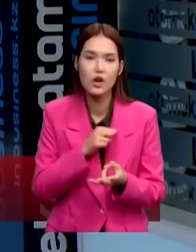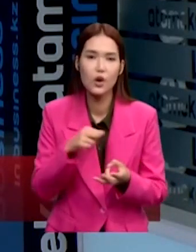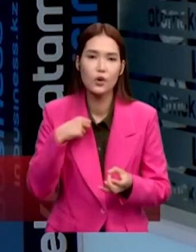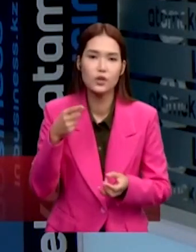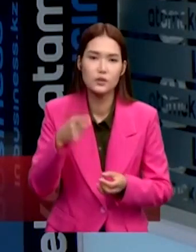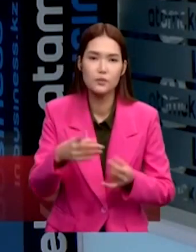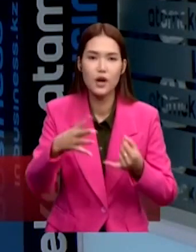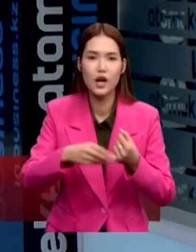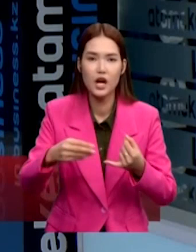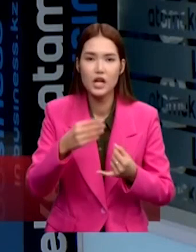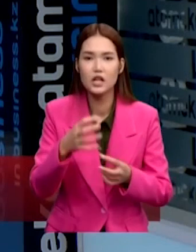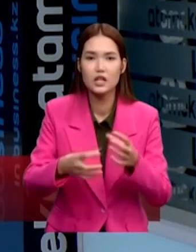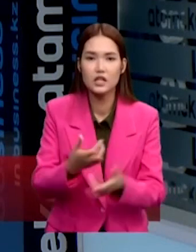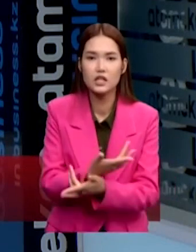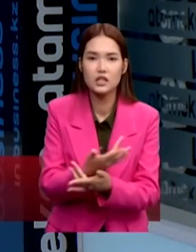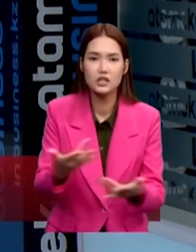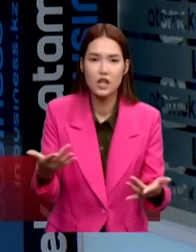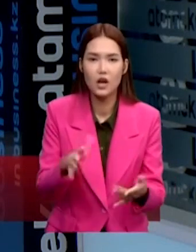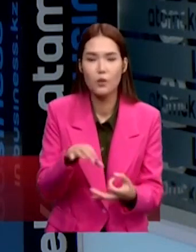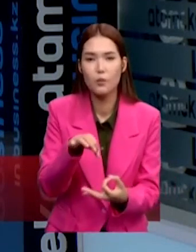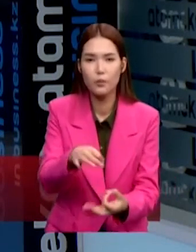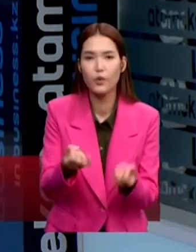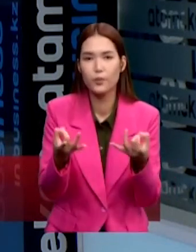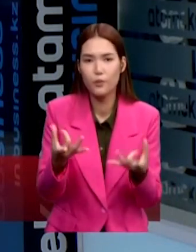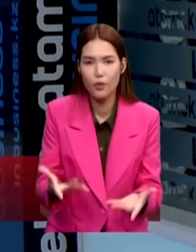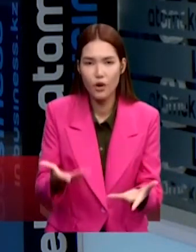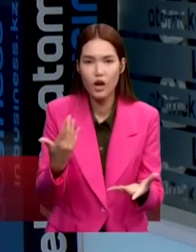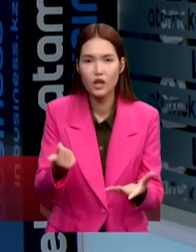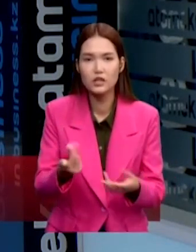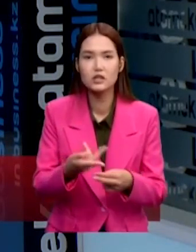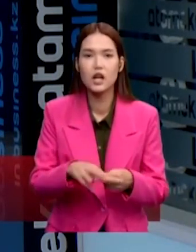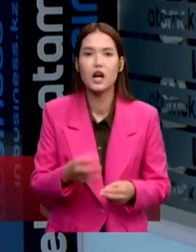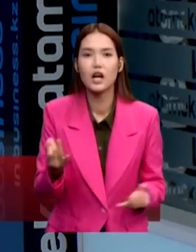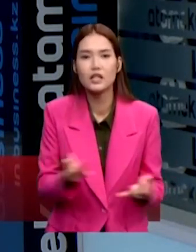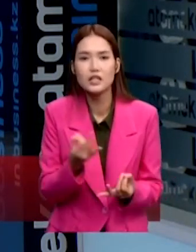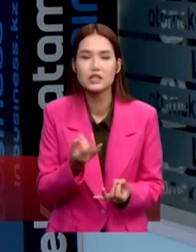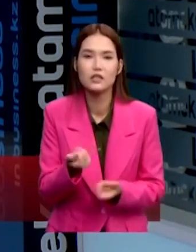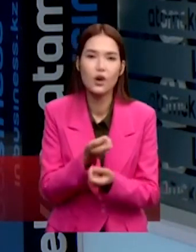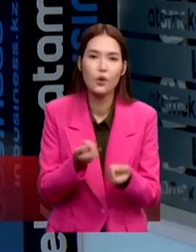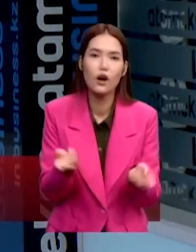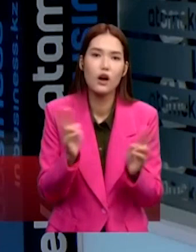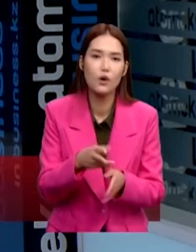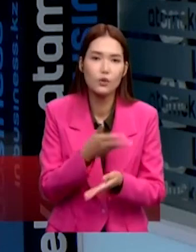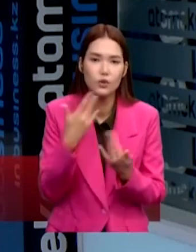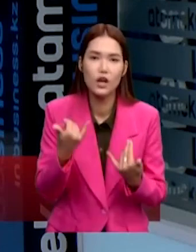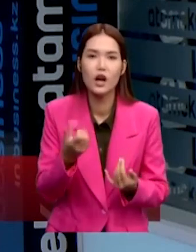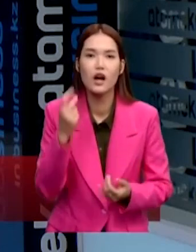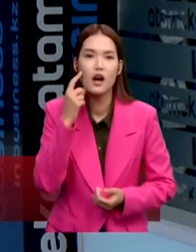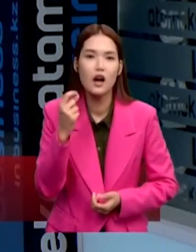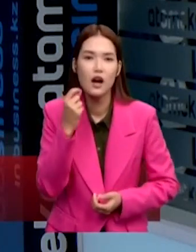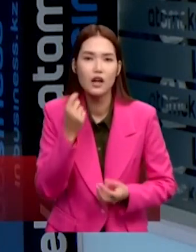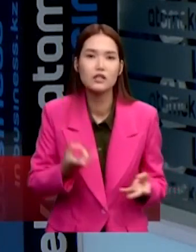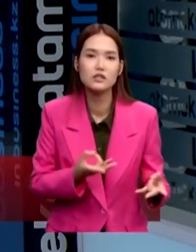1000 гектар қызылша қурап жай тұр. Даурыққан диқандар қызықтың көкесі қазір емес, күзде қант қат